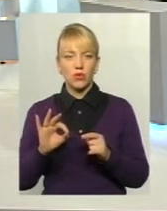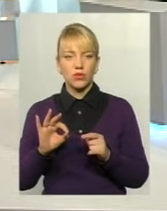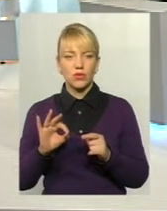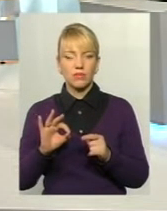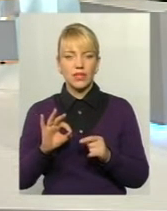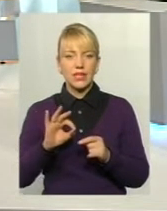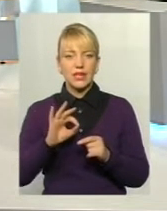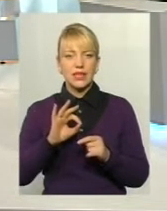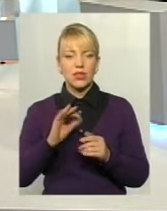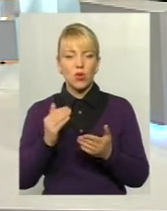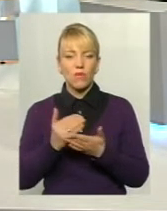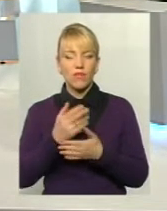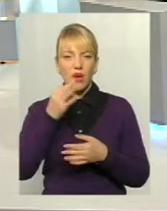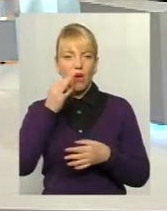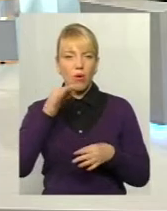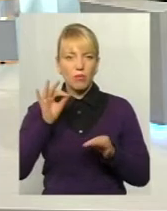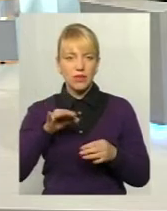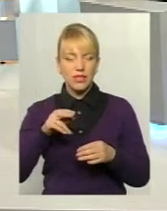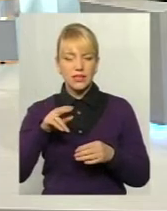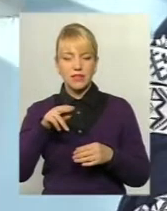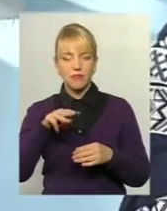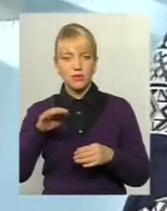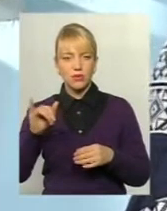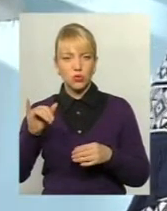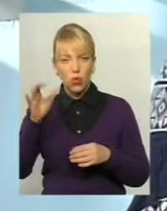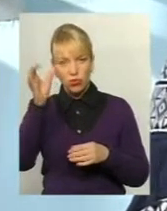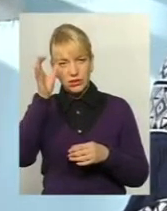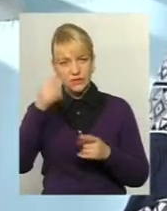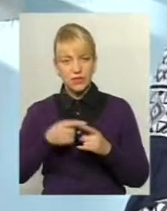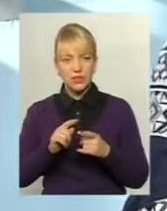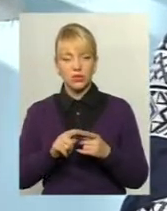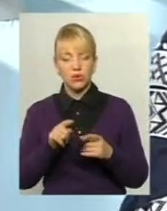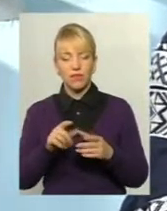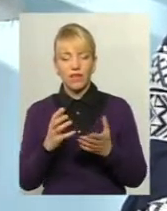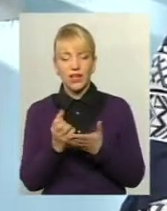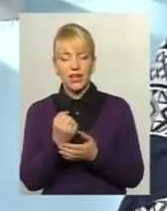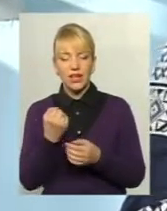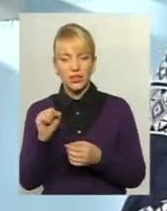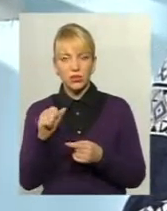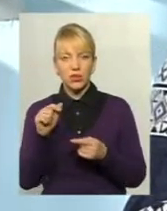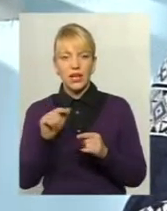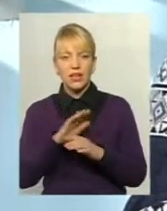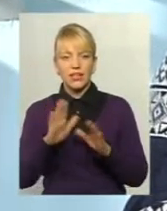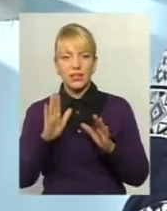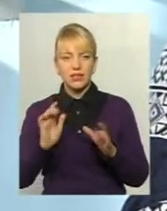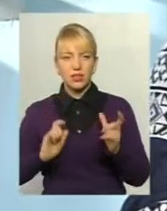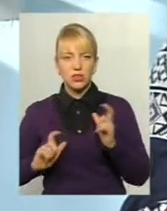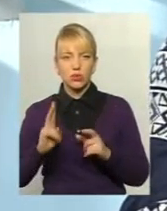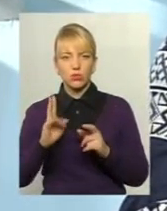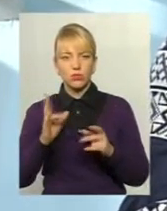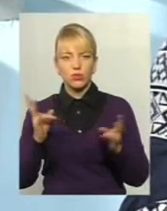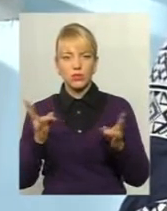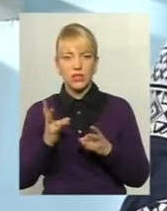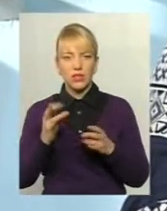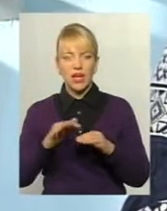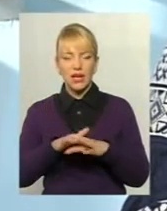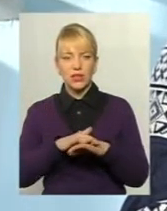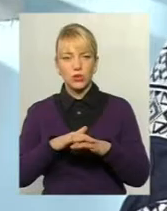нових компетенцій, в профтехосвіті, зокрема, тут виграють не тільки студенти, які будуть більш затребуваними на ринку праці і